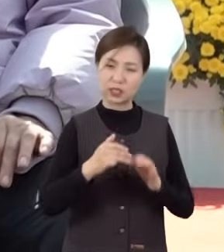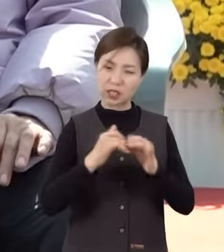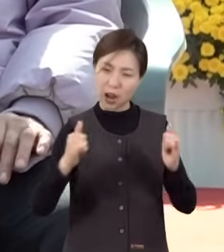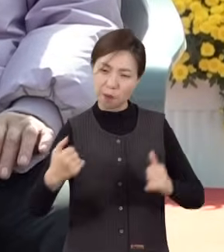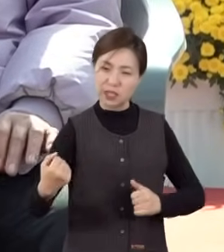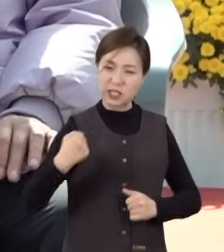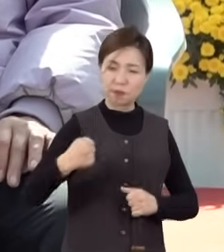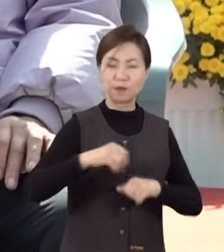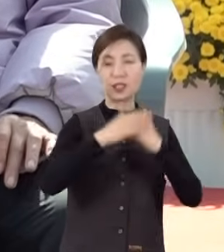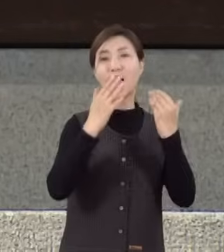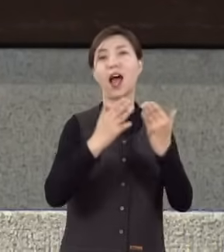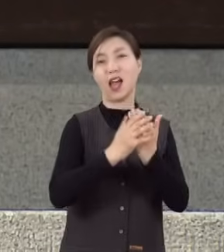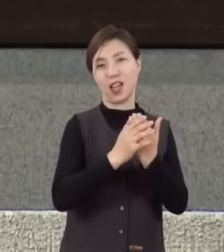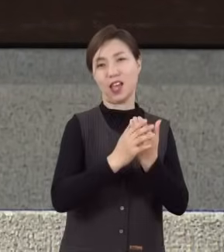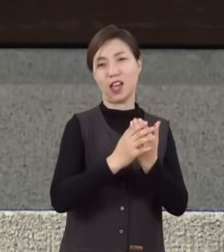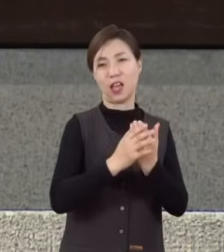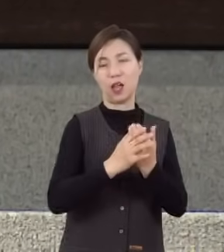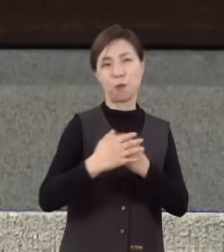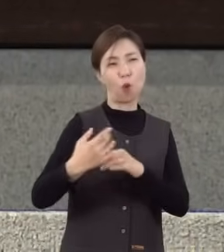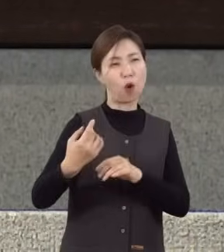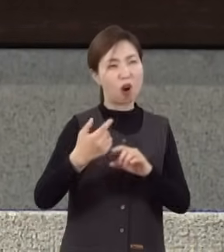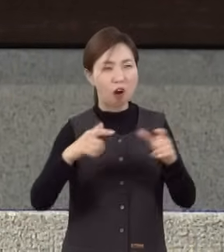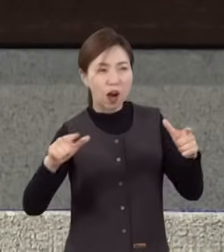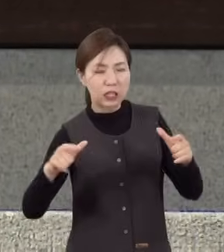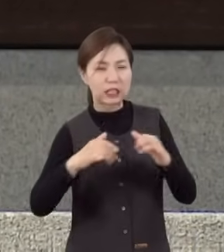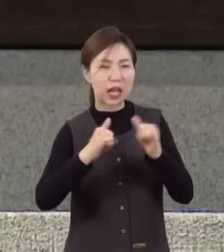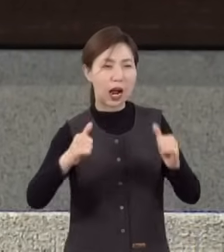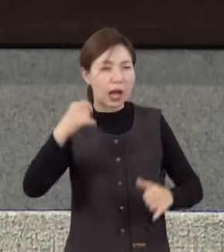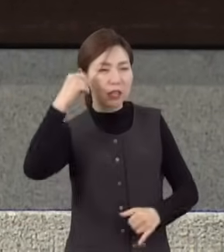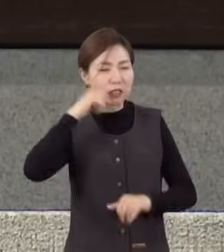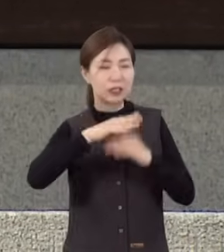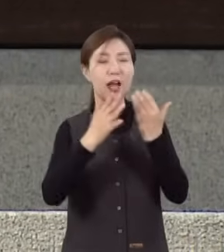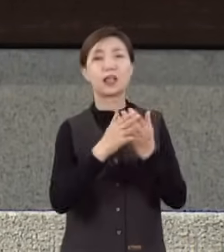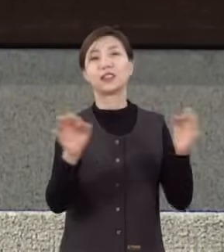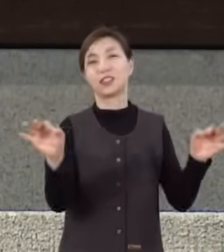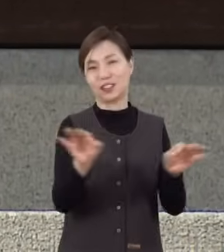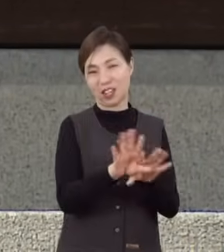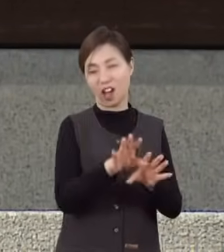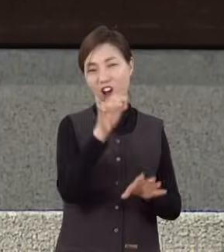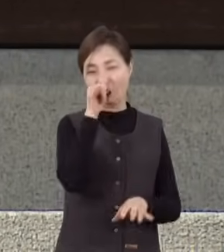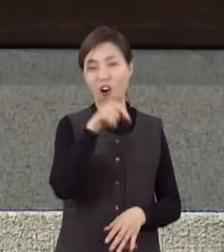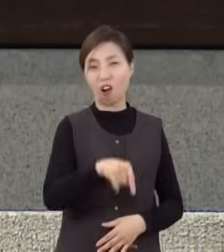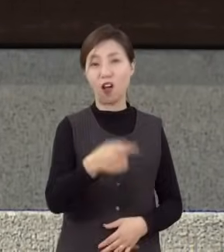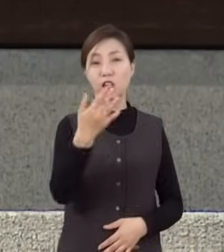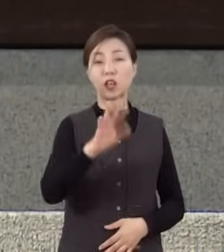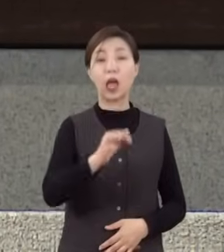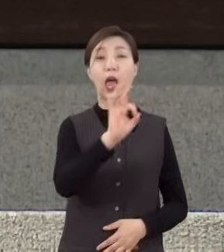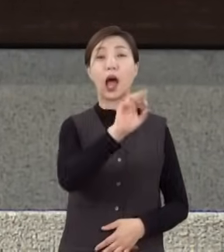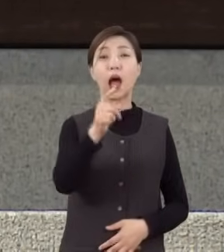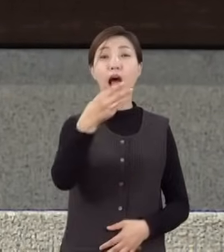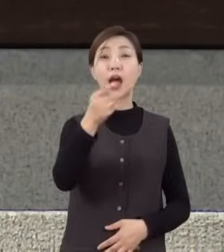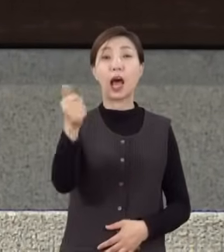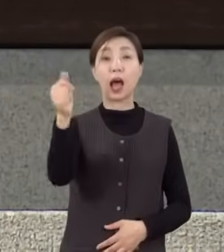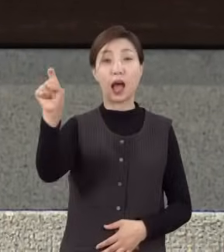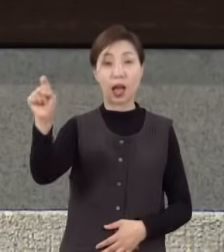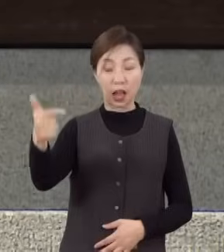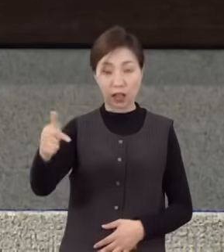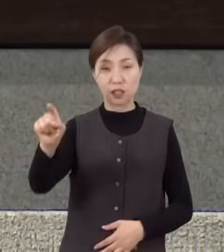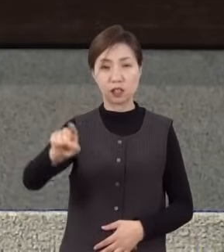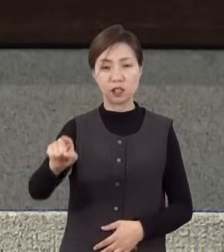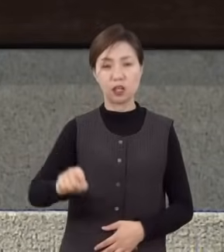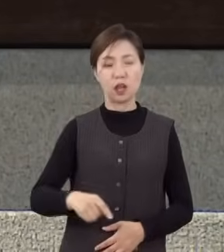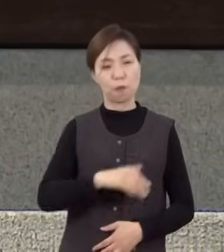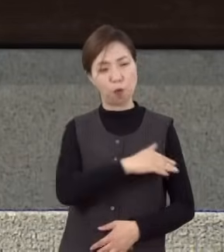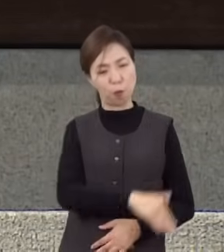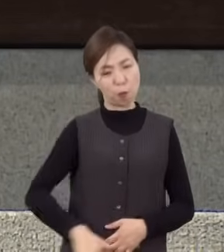완벽하게 소멸되셨지만 사리불 스님은 아라한이 됐지만 아직 무엇이 남아있다? 습기, 냄새가 남아있는